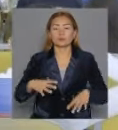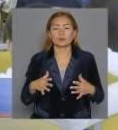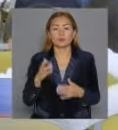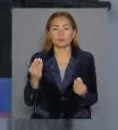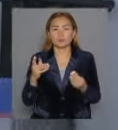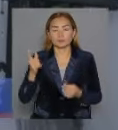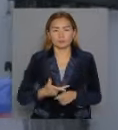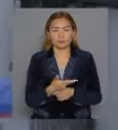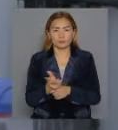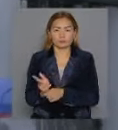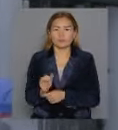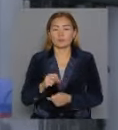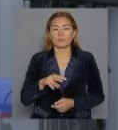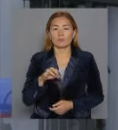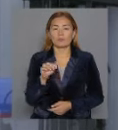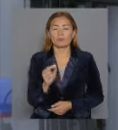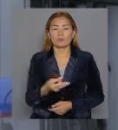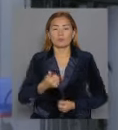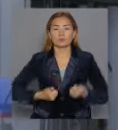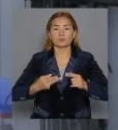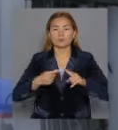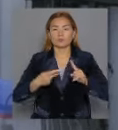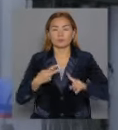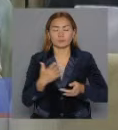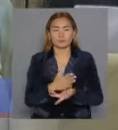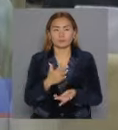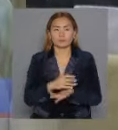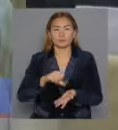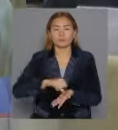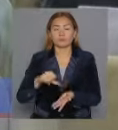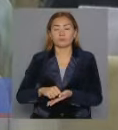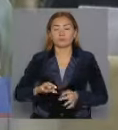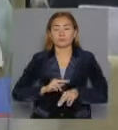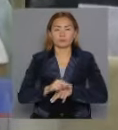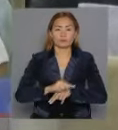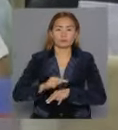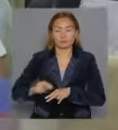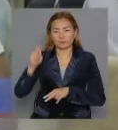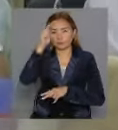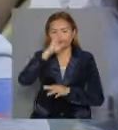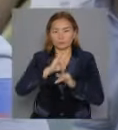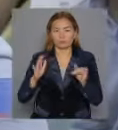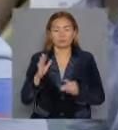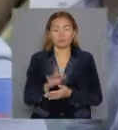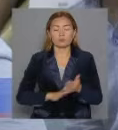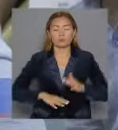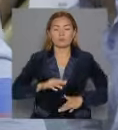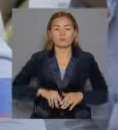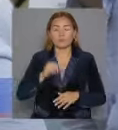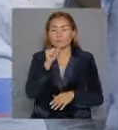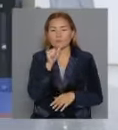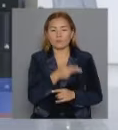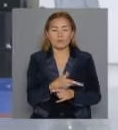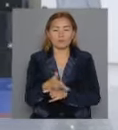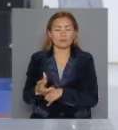белгілі видеомейкер Қыран Талапбек. Бұл байқау екі кезеңнен тұрады. Әуелі қатысушылар шеберлік сағаттан білімдерін жетілдіреді. Кейін практика жүзінде